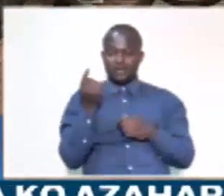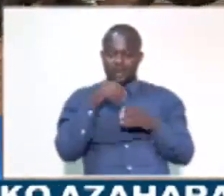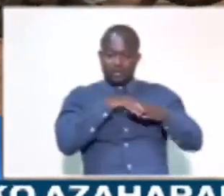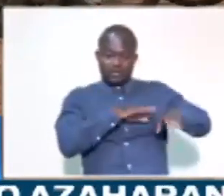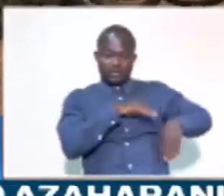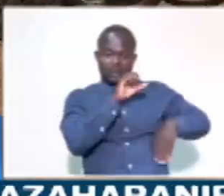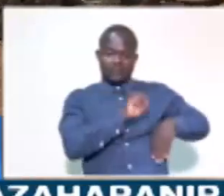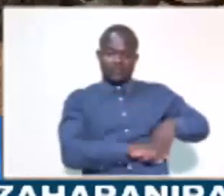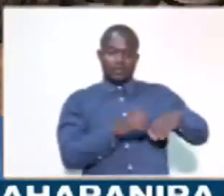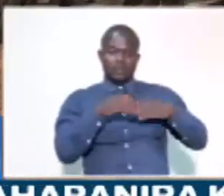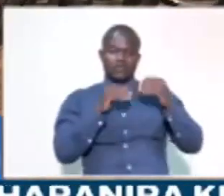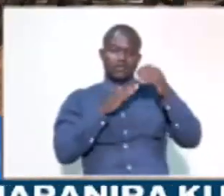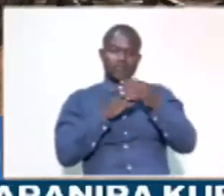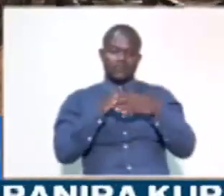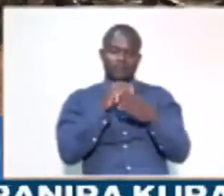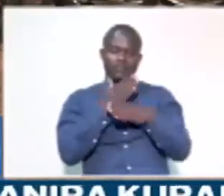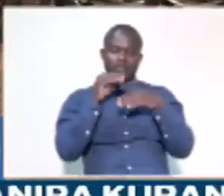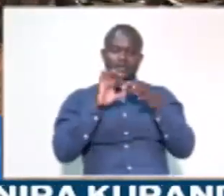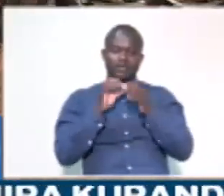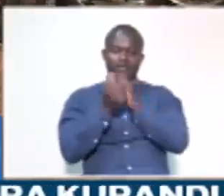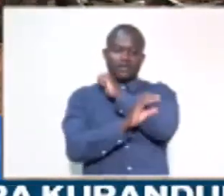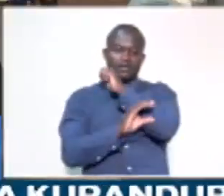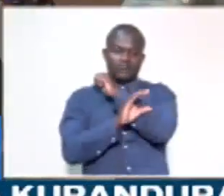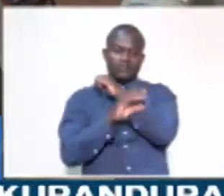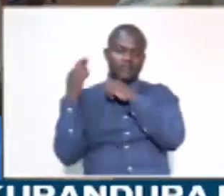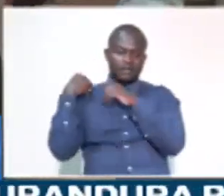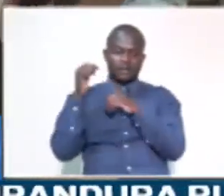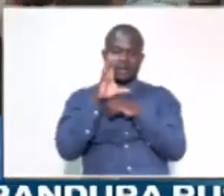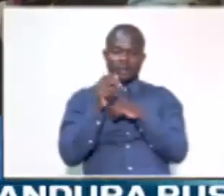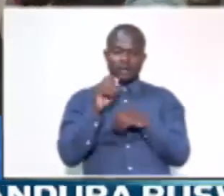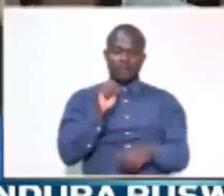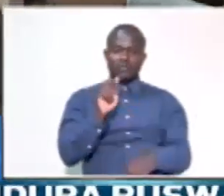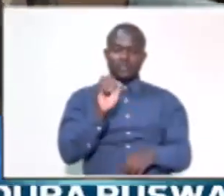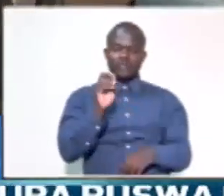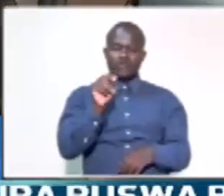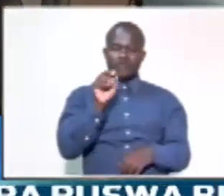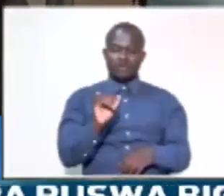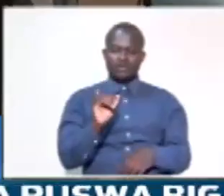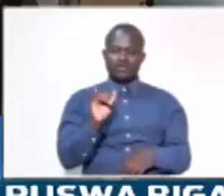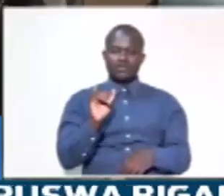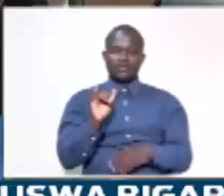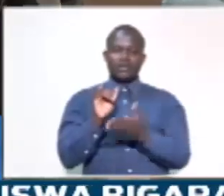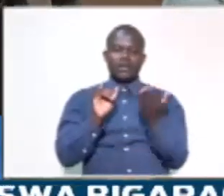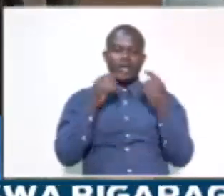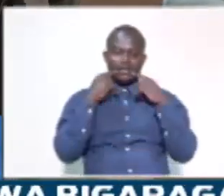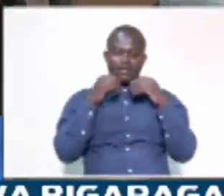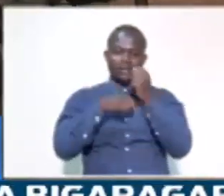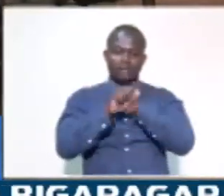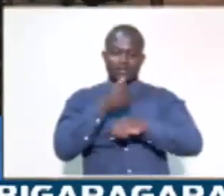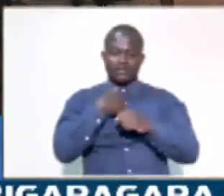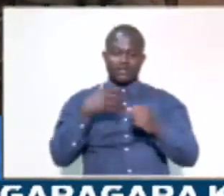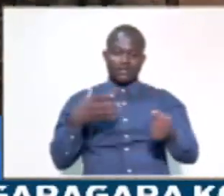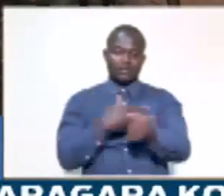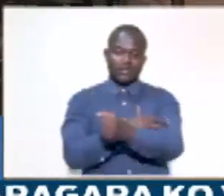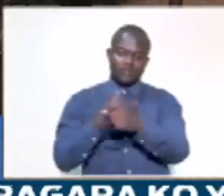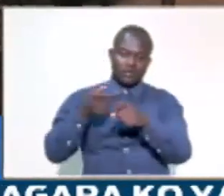Sudani y'Epfo. Umuyobozi mukuru muri Minisiteri y'Ububanyi n'Amahanga ushinzwe Afurika Umutoni Shakira Kazimbaya avuga ko iki gikorwa gifite ubushobozi bwo